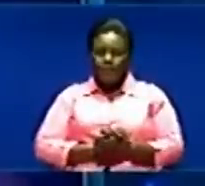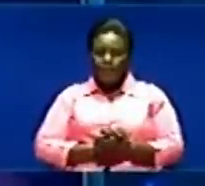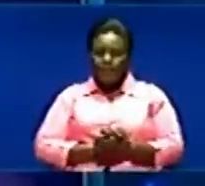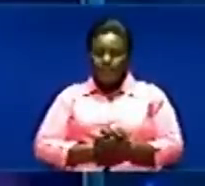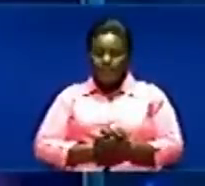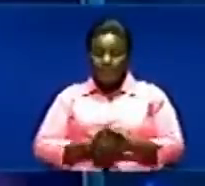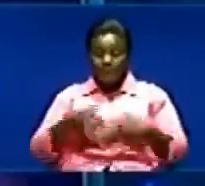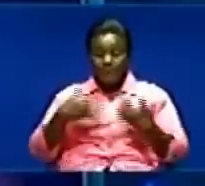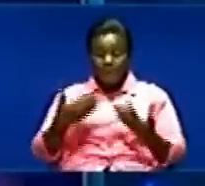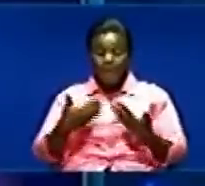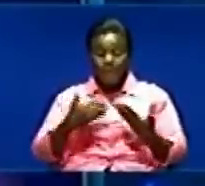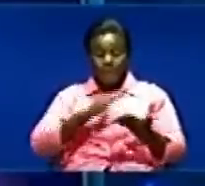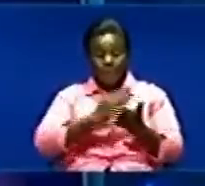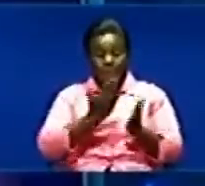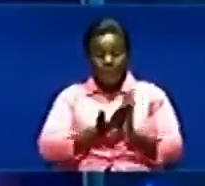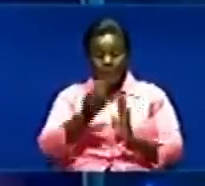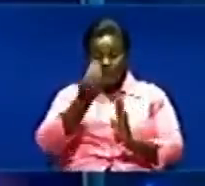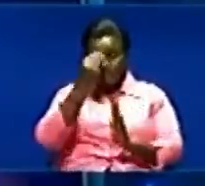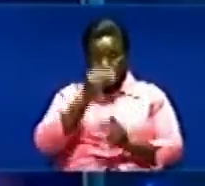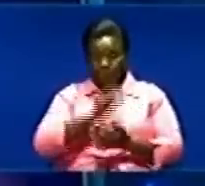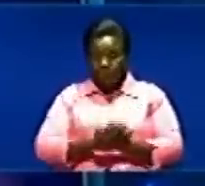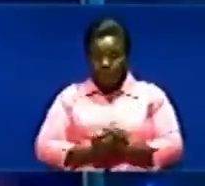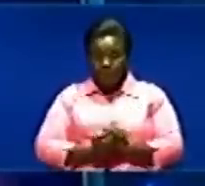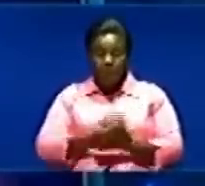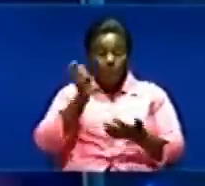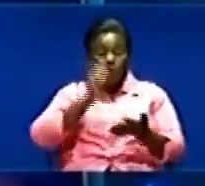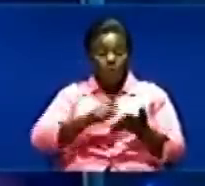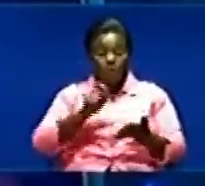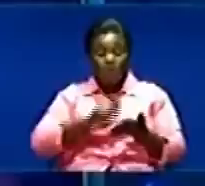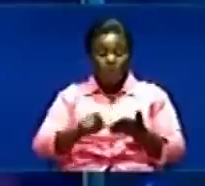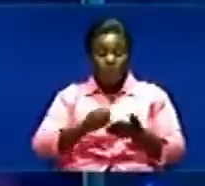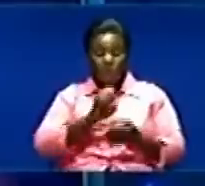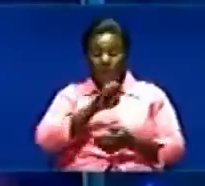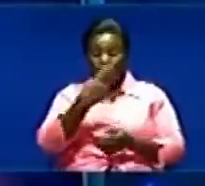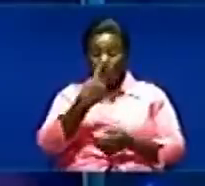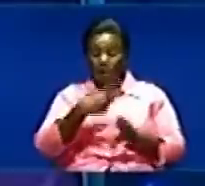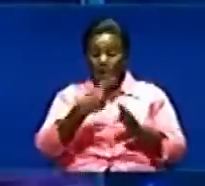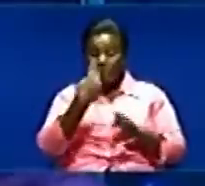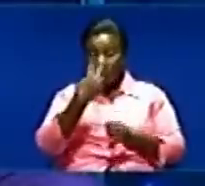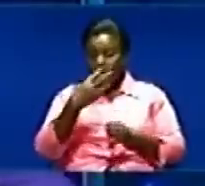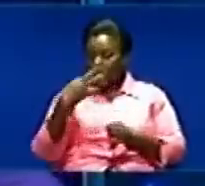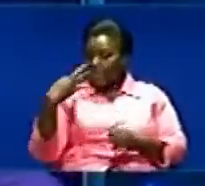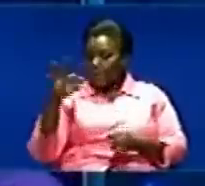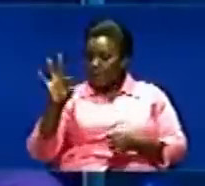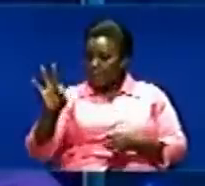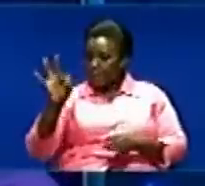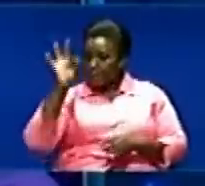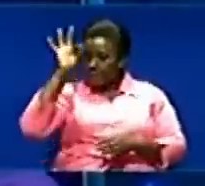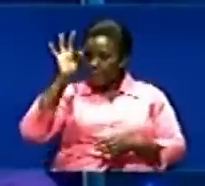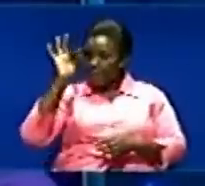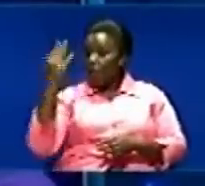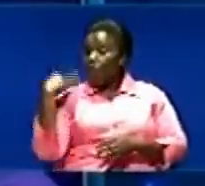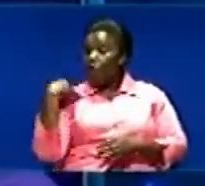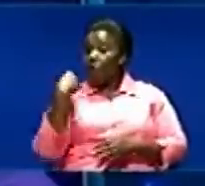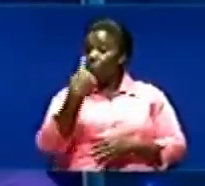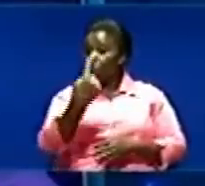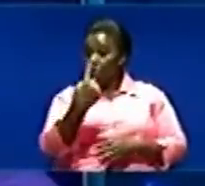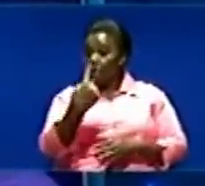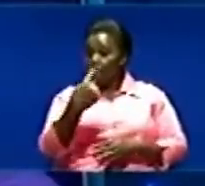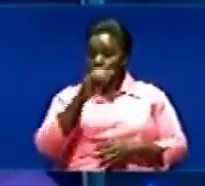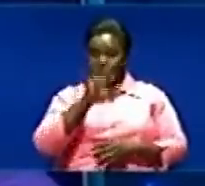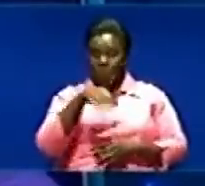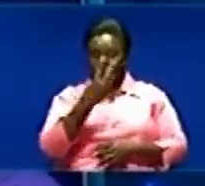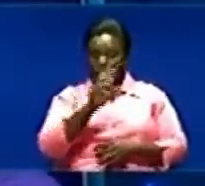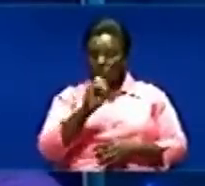sasa katika sekta ya elimu, ambapo zaidi ya wanafunzi 1200 waliochaguliwa kujiunga na kidato cha kwanza kwa mwaka 2020